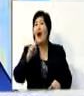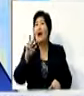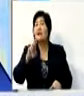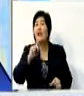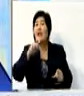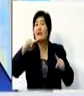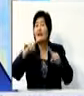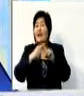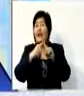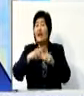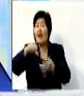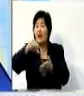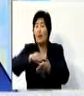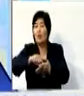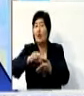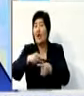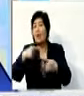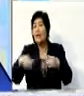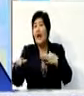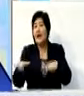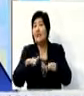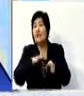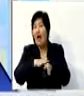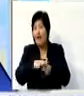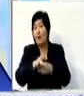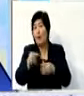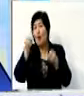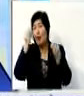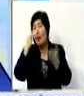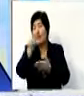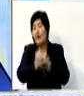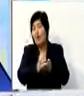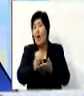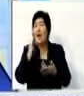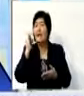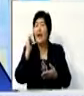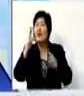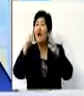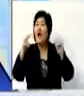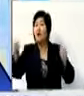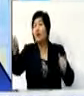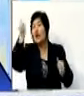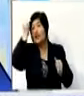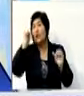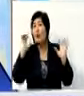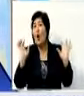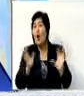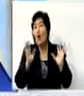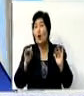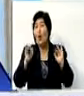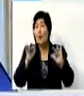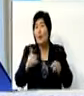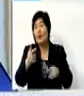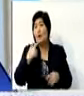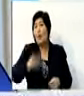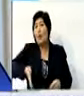техникалық комитетінің мүшесі ретінде де біршама істер атқарды. Ол мәдени мұралар мен тарихи архитектуралық ескерткіштерді қорғау бағытында. Бұл